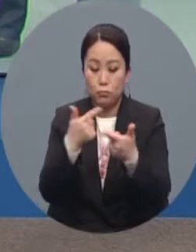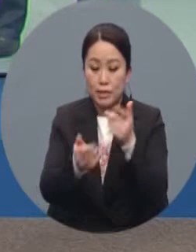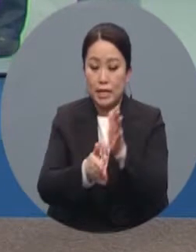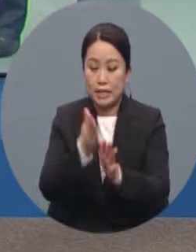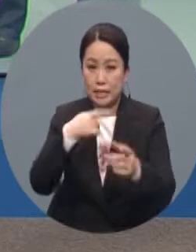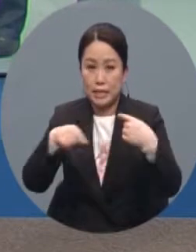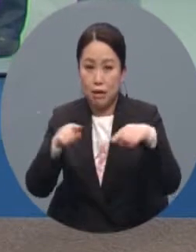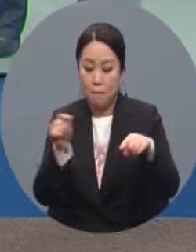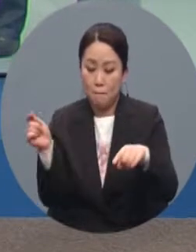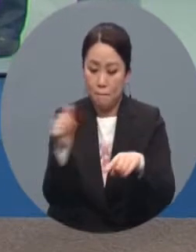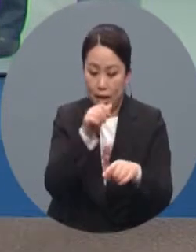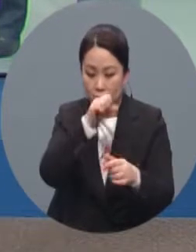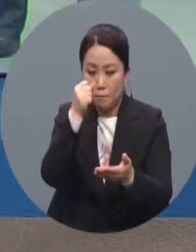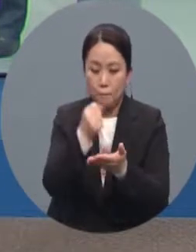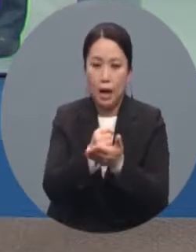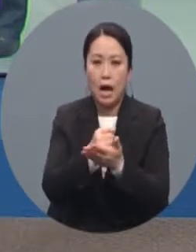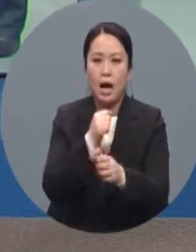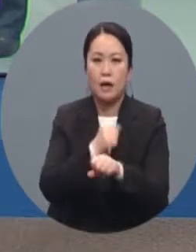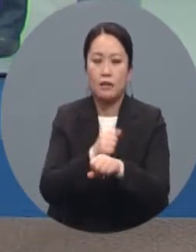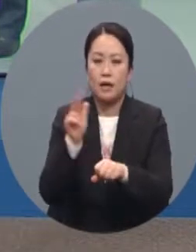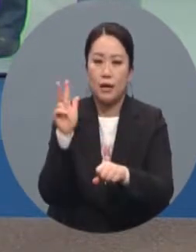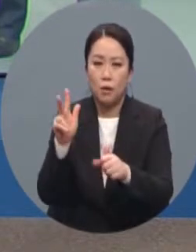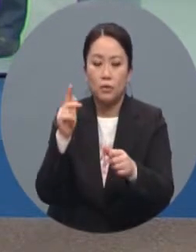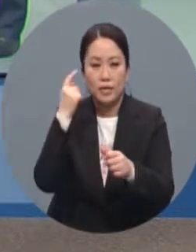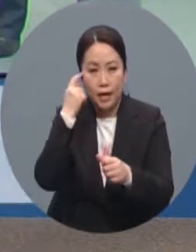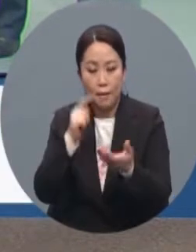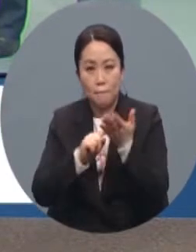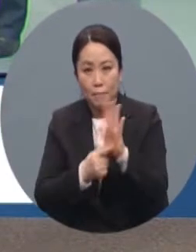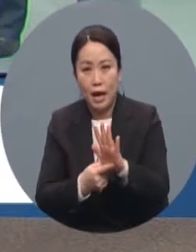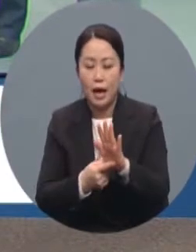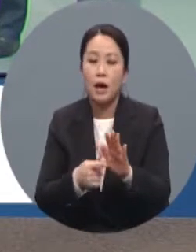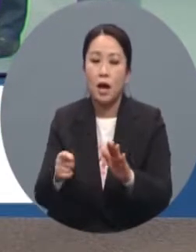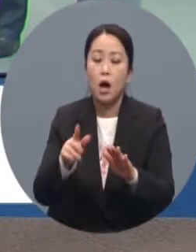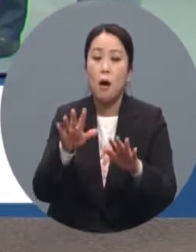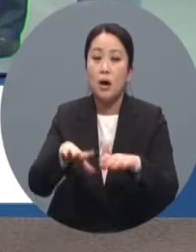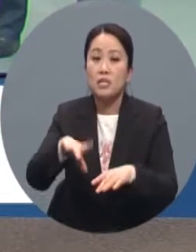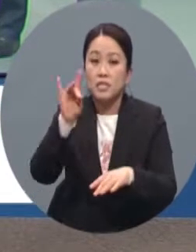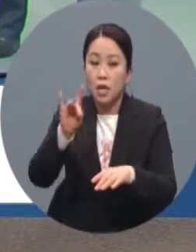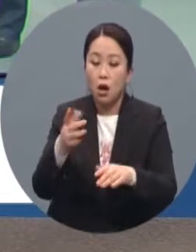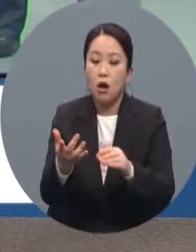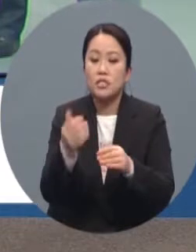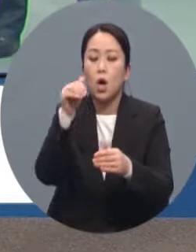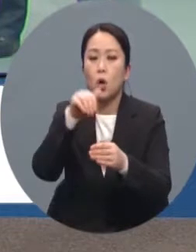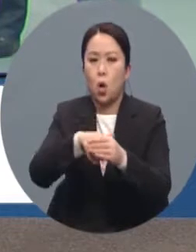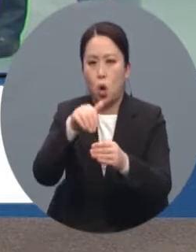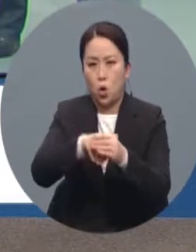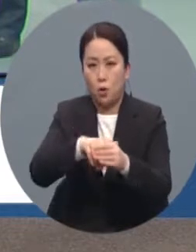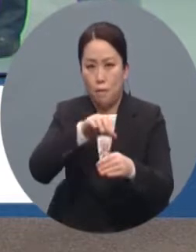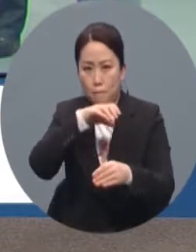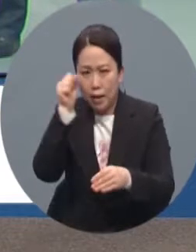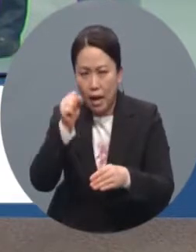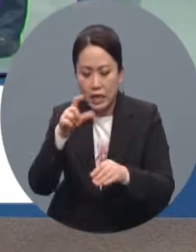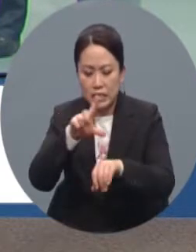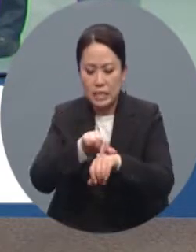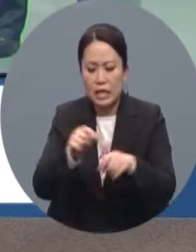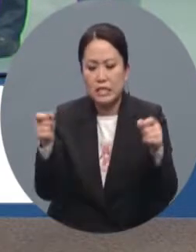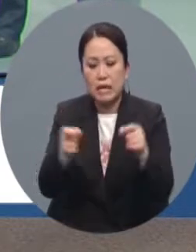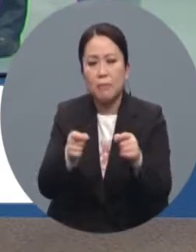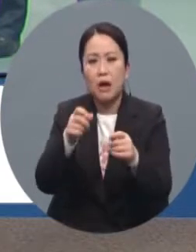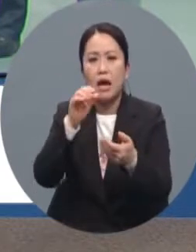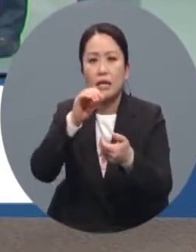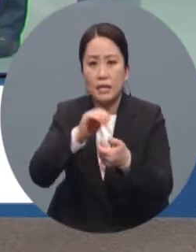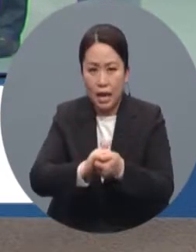빠르게 정상화하겠다는 각오를 밝혔는데요. 우선적으로 보궐선거로 당선된 시간적인 한계, 또